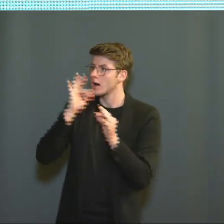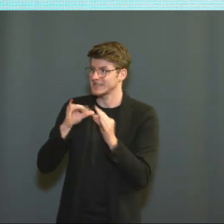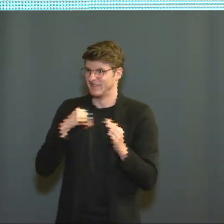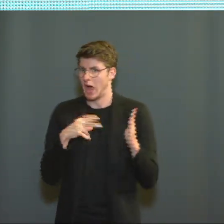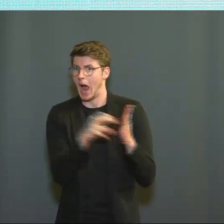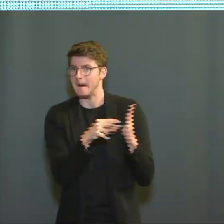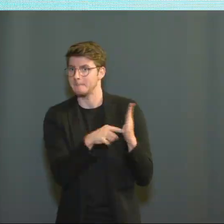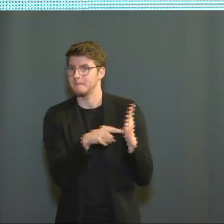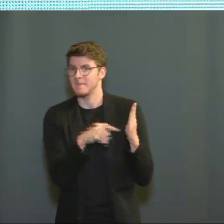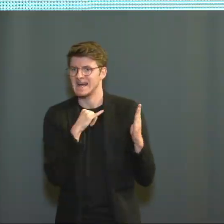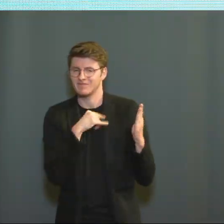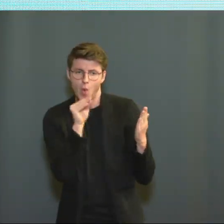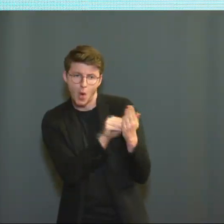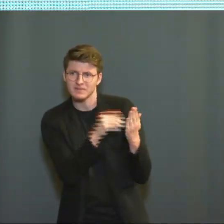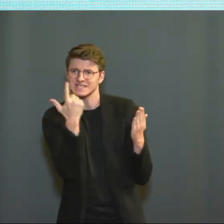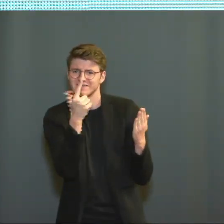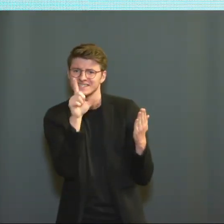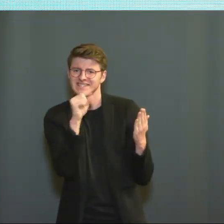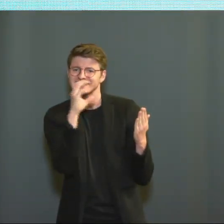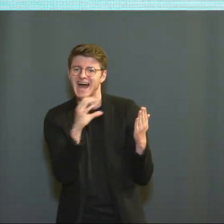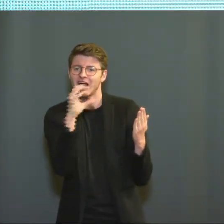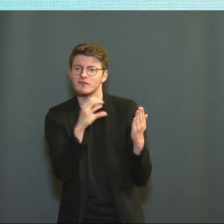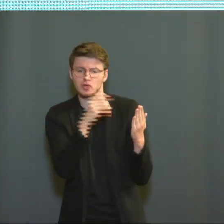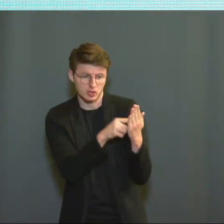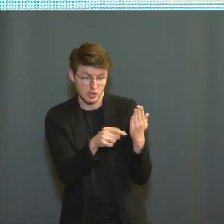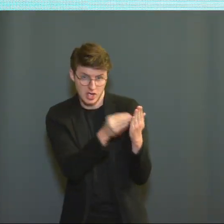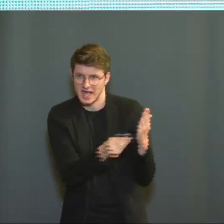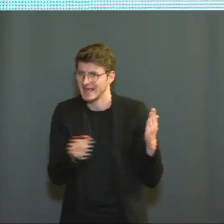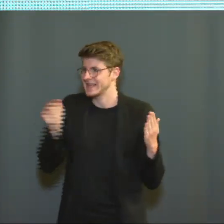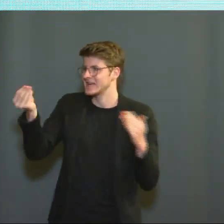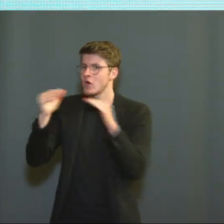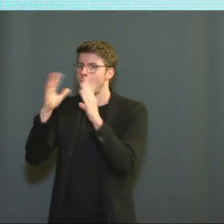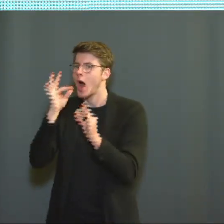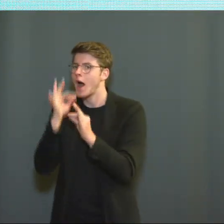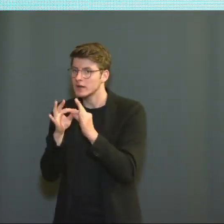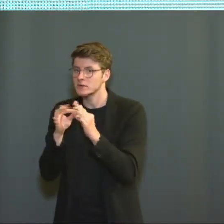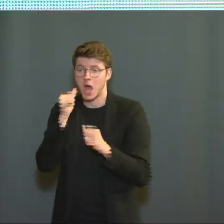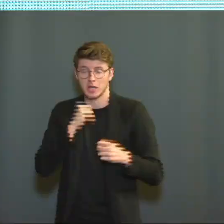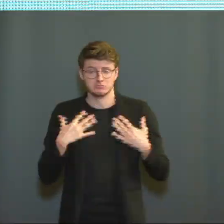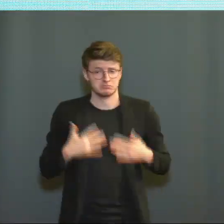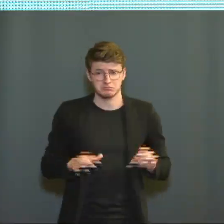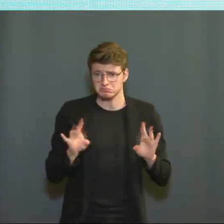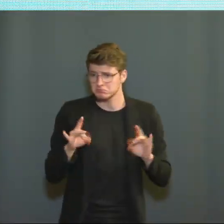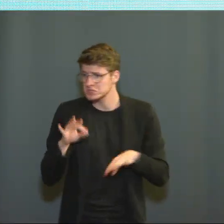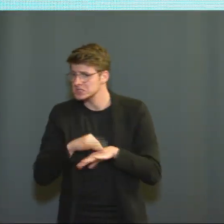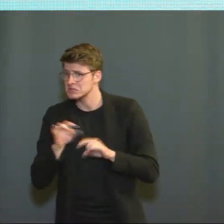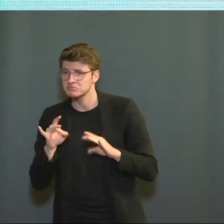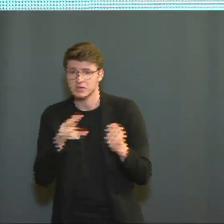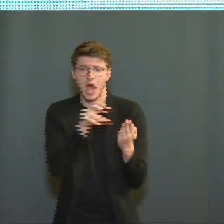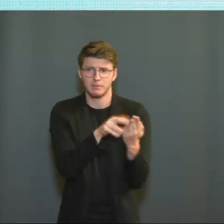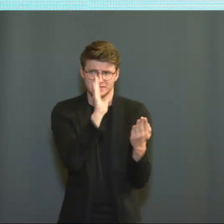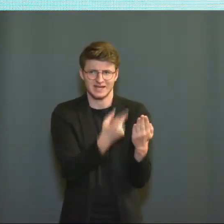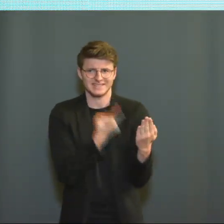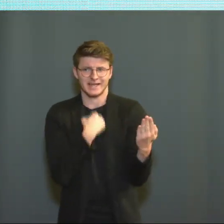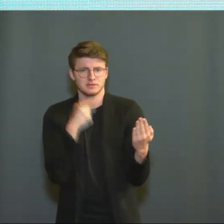cijfers van je app mee. Als u geen symptomen heeft, dan zal de app aanraden om contact op te nemen met het